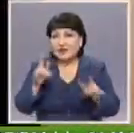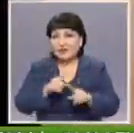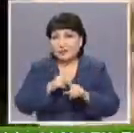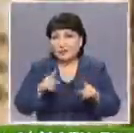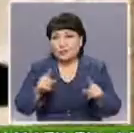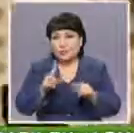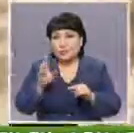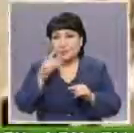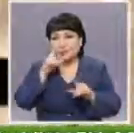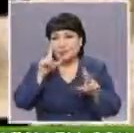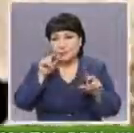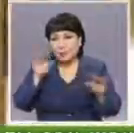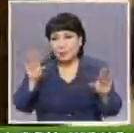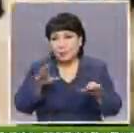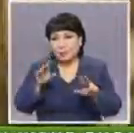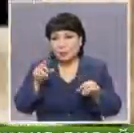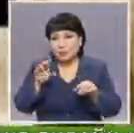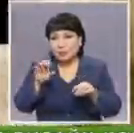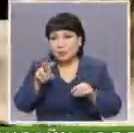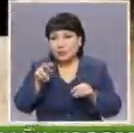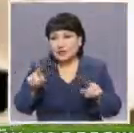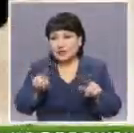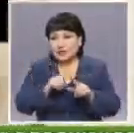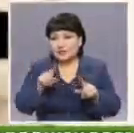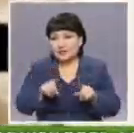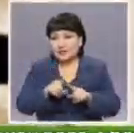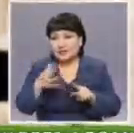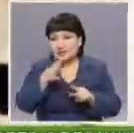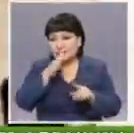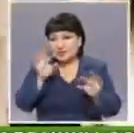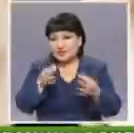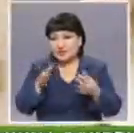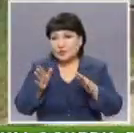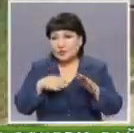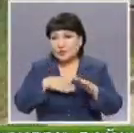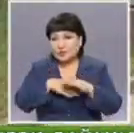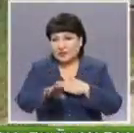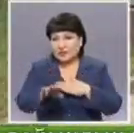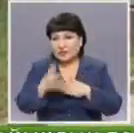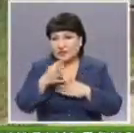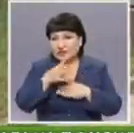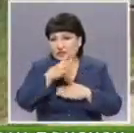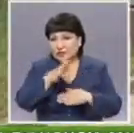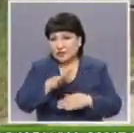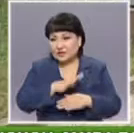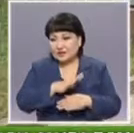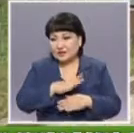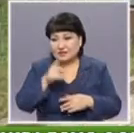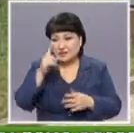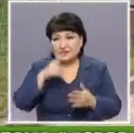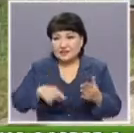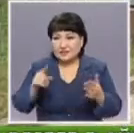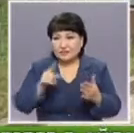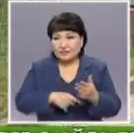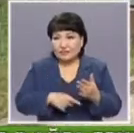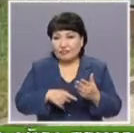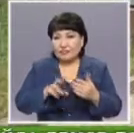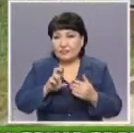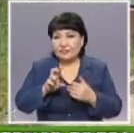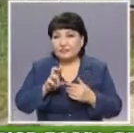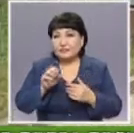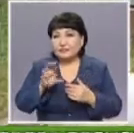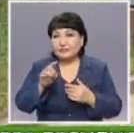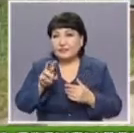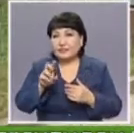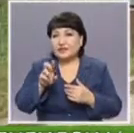әншінің өмірден өткеніне 5 жыл болғанына әлі де сенер емес. Бақытжан өте бір кереметтей елгезек жан еді.